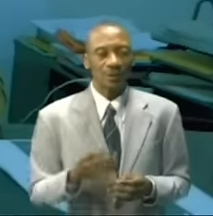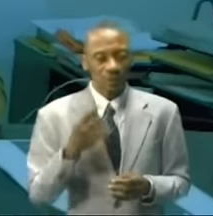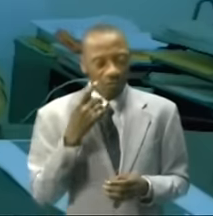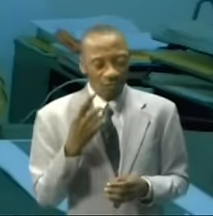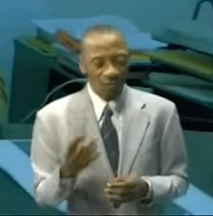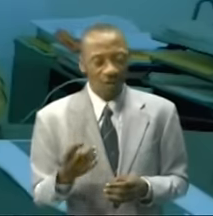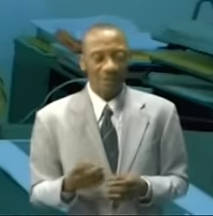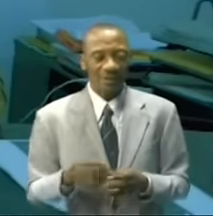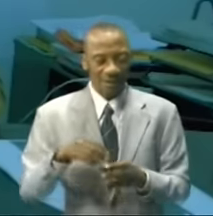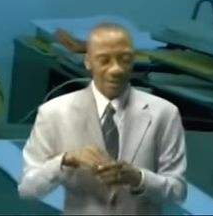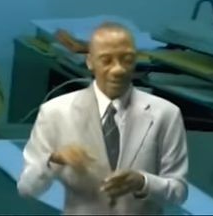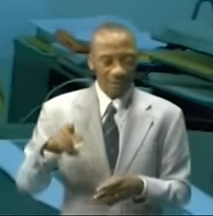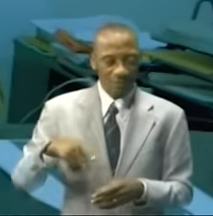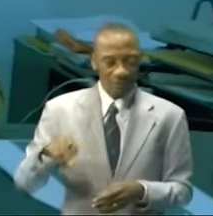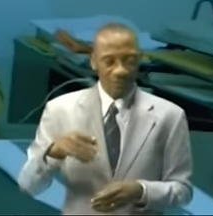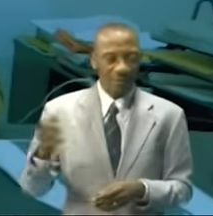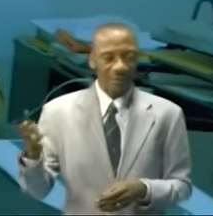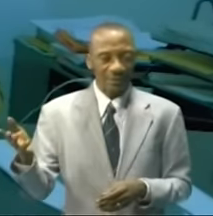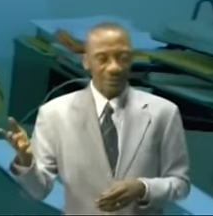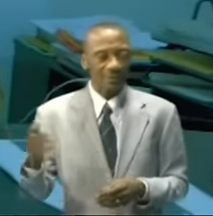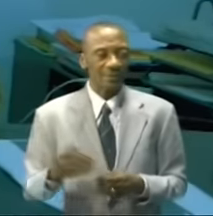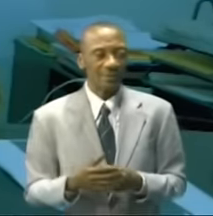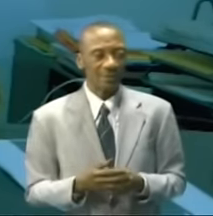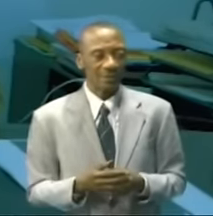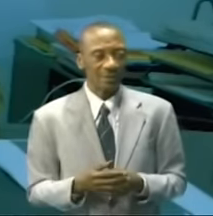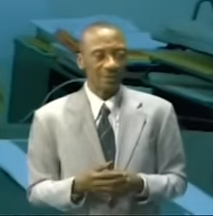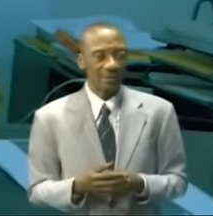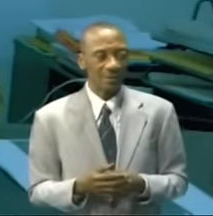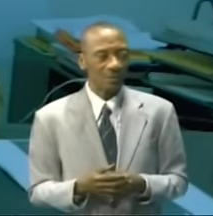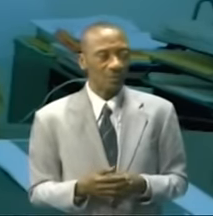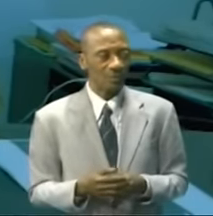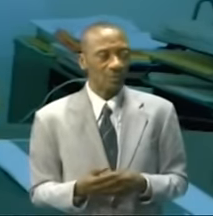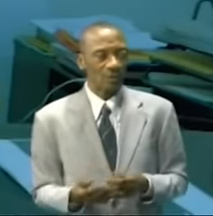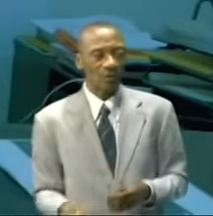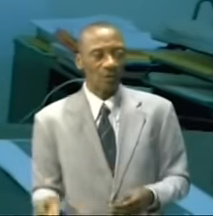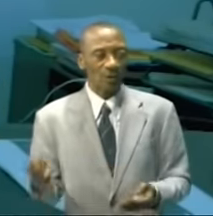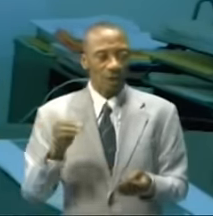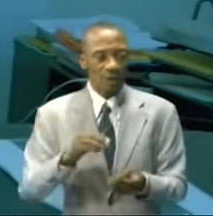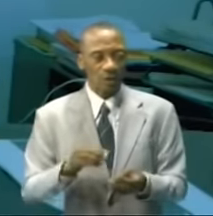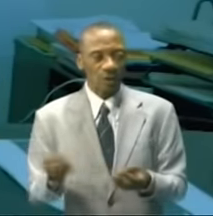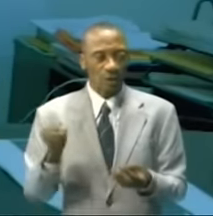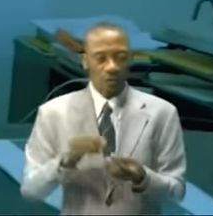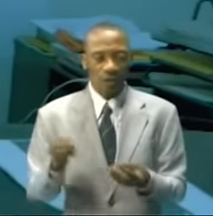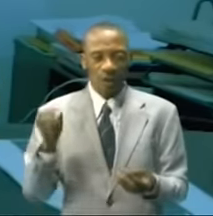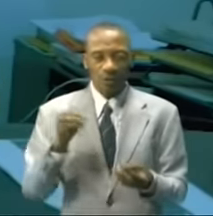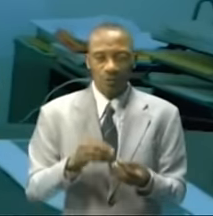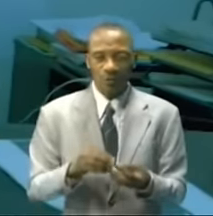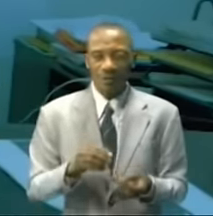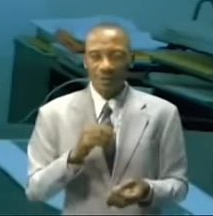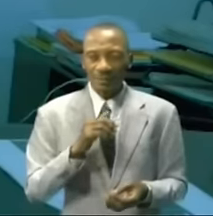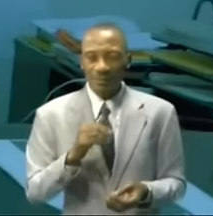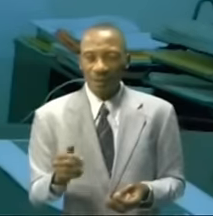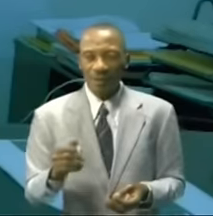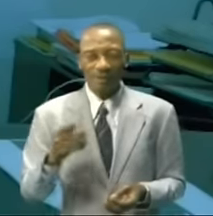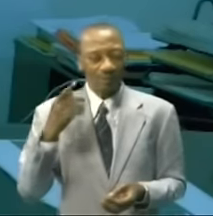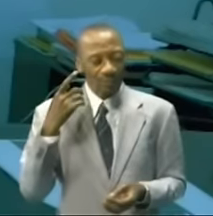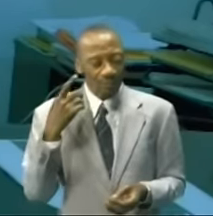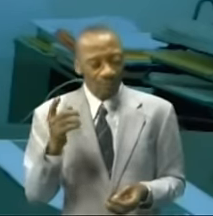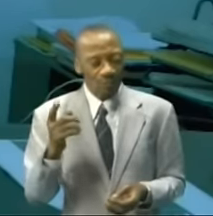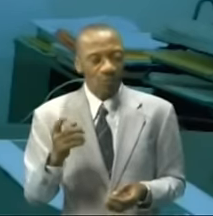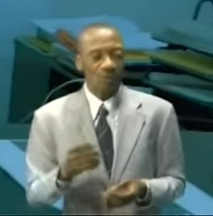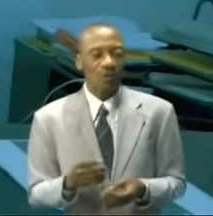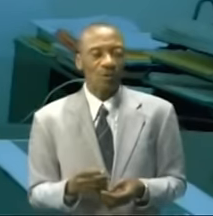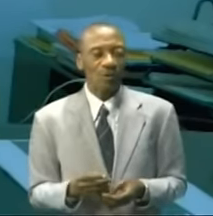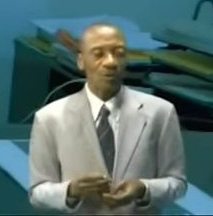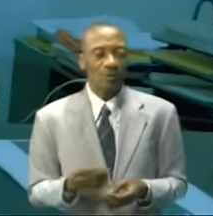de la province si on n'a pas réalisé le 100% et faire même la prouesse d'aller au-delà de 100%, parce que